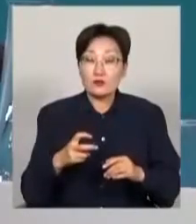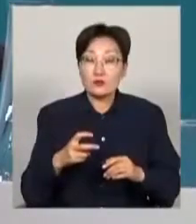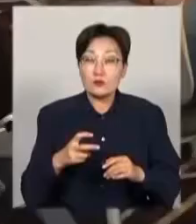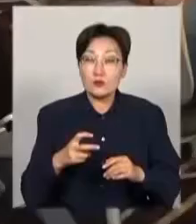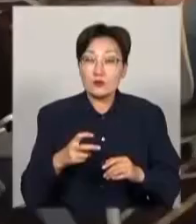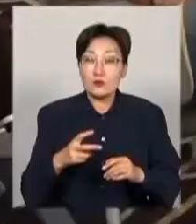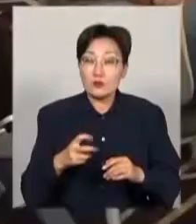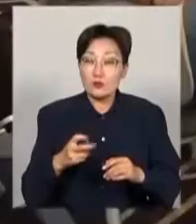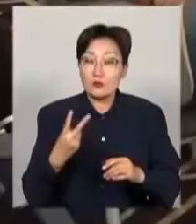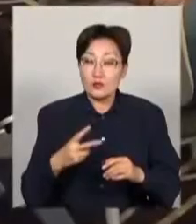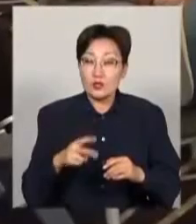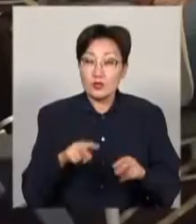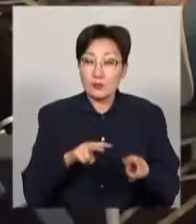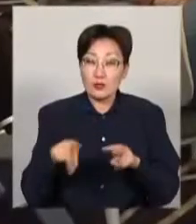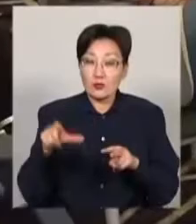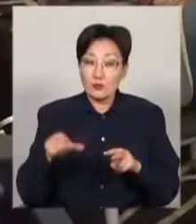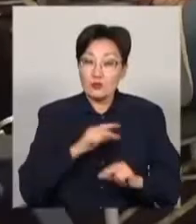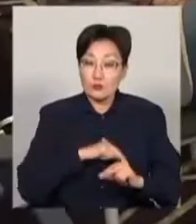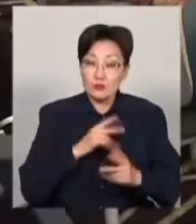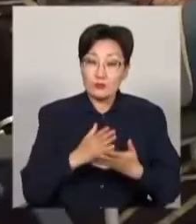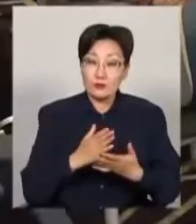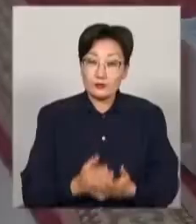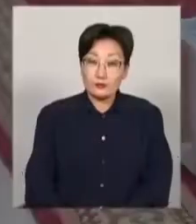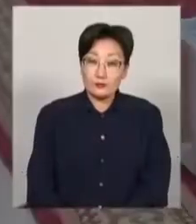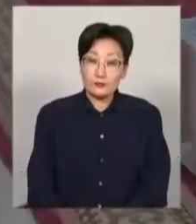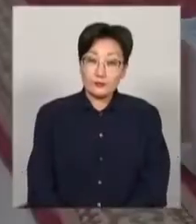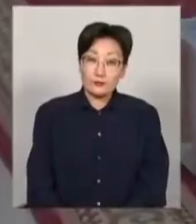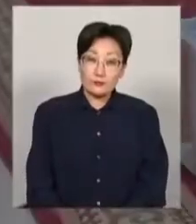делегат келіп, бақылаушы қызметін атқарып отыр.